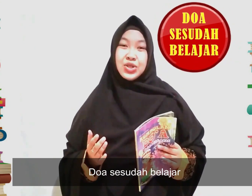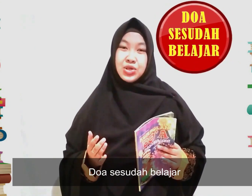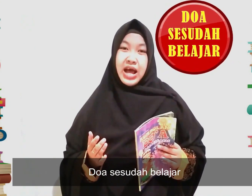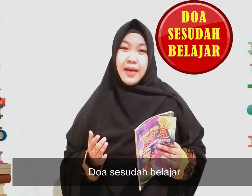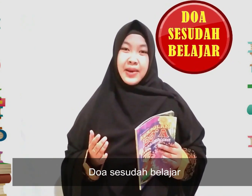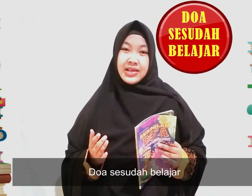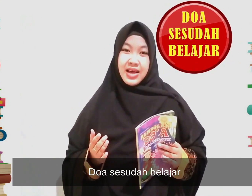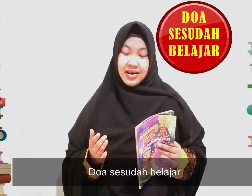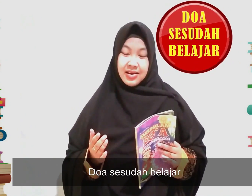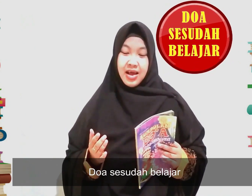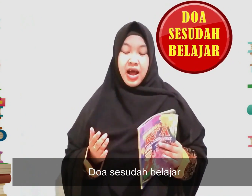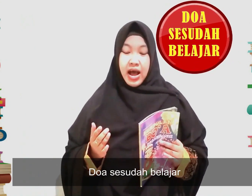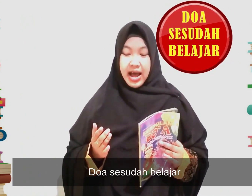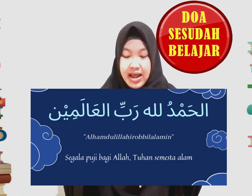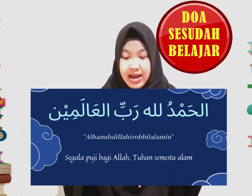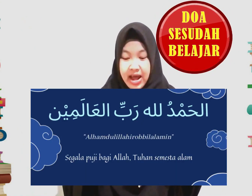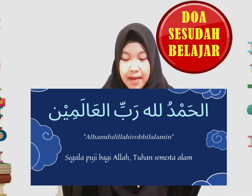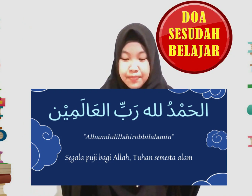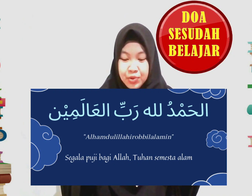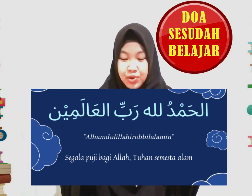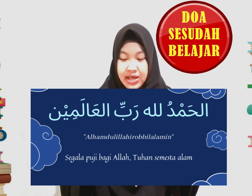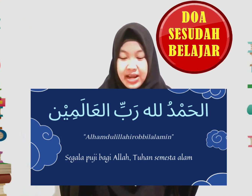Doa sesudah belajar.